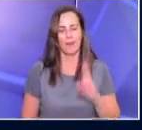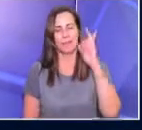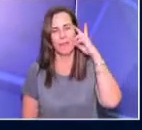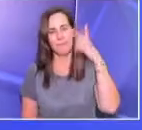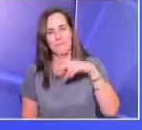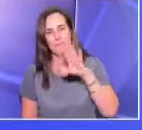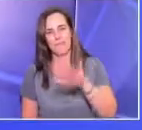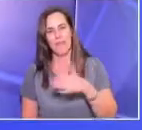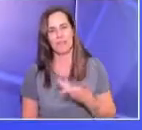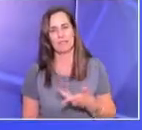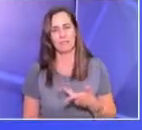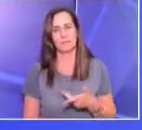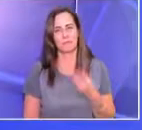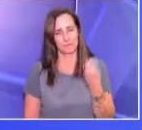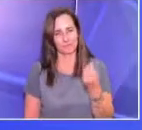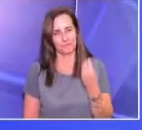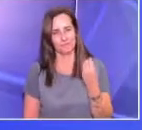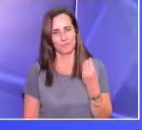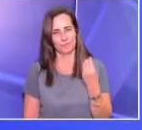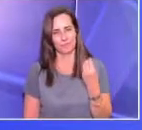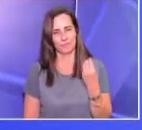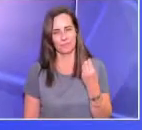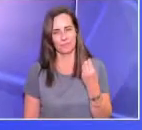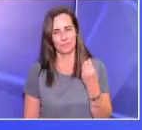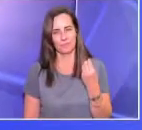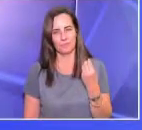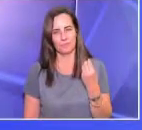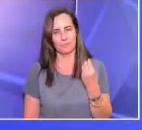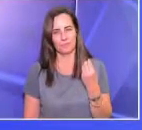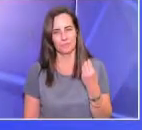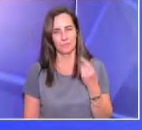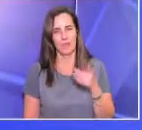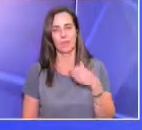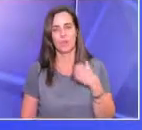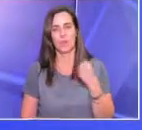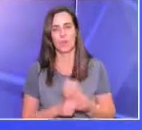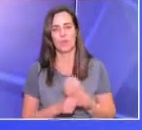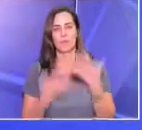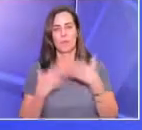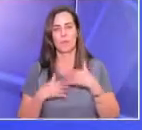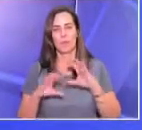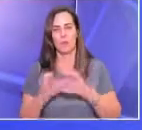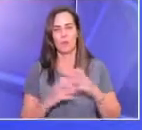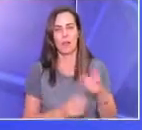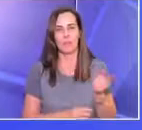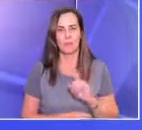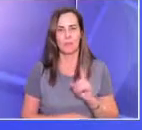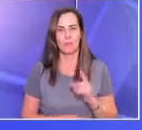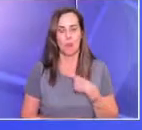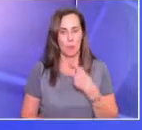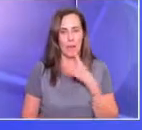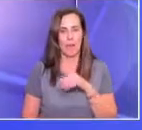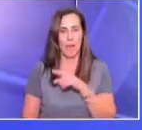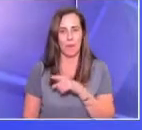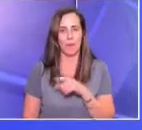שוב פעם, אתה עושה לי... רגע, שנייה, לא, משה, ברשותך. אתה עושה לי פריסה של קבוצות, אבל זה לא מה שאנחנו מדברים,